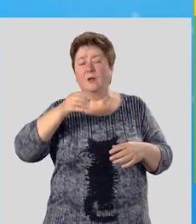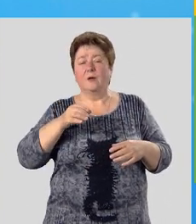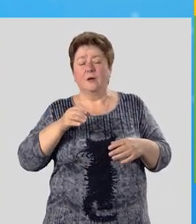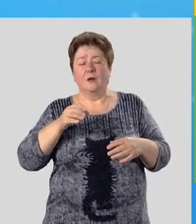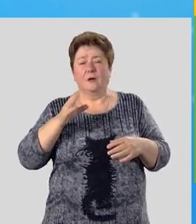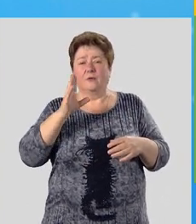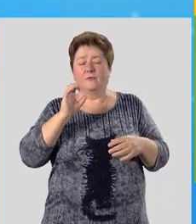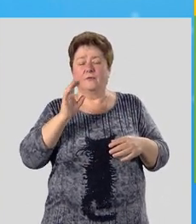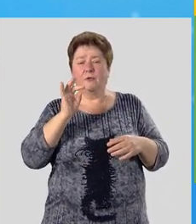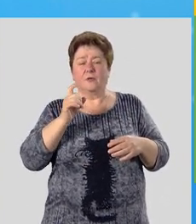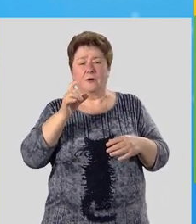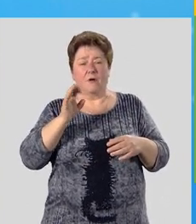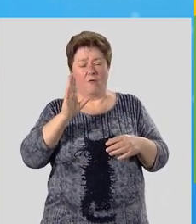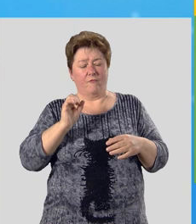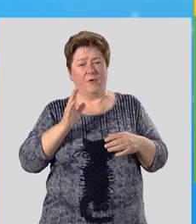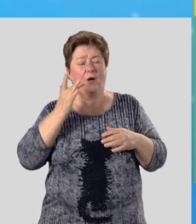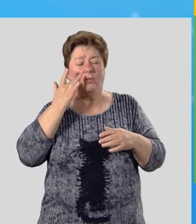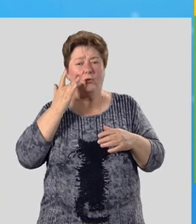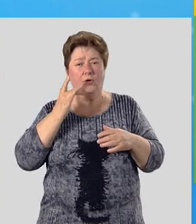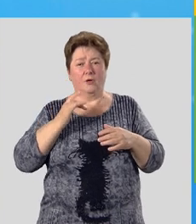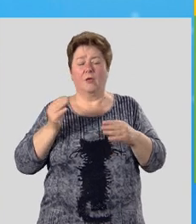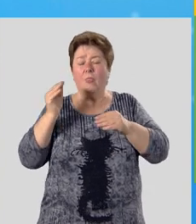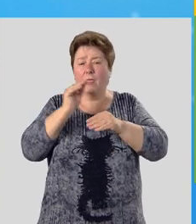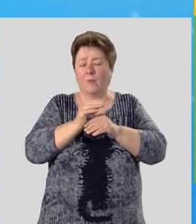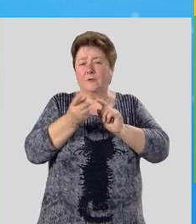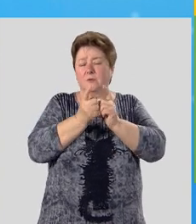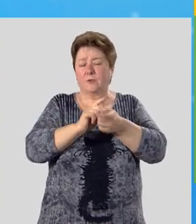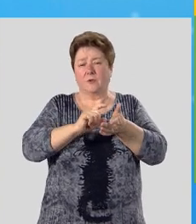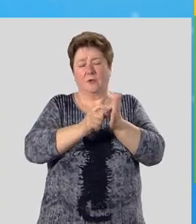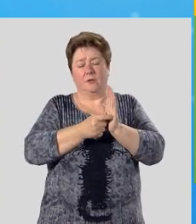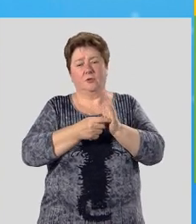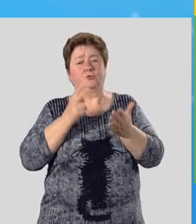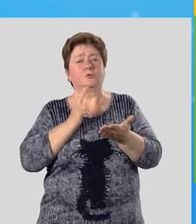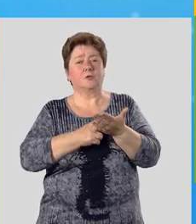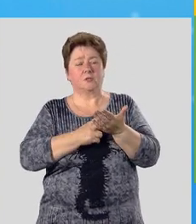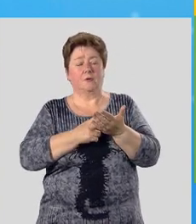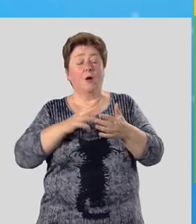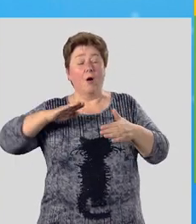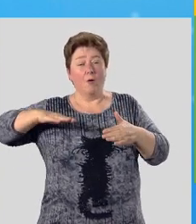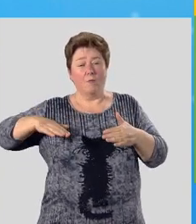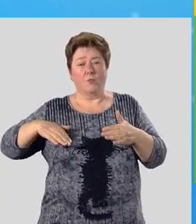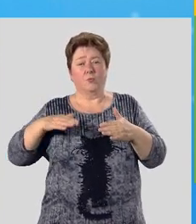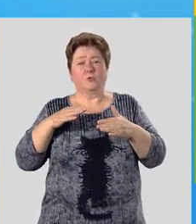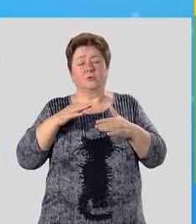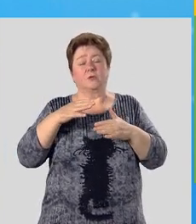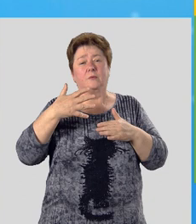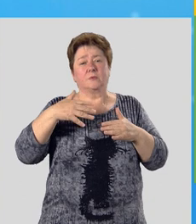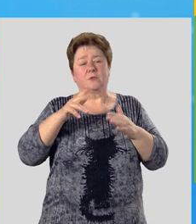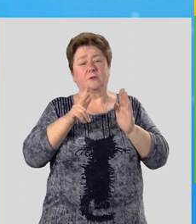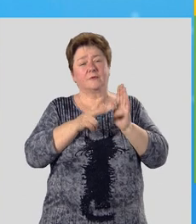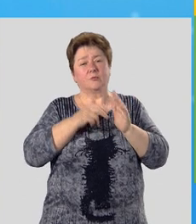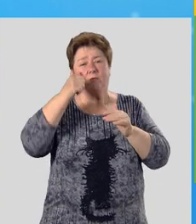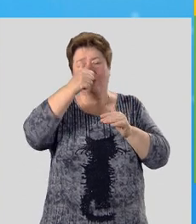Рудольфа Вирхова, который исправил и дополнил клеточную теорию. В 1858